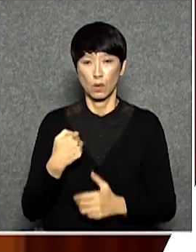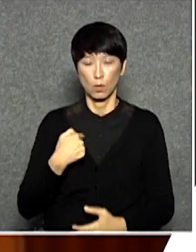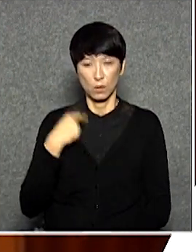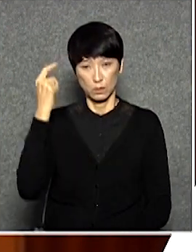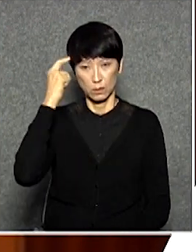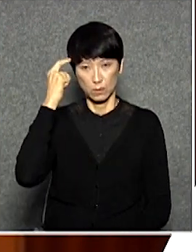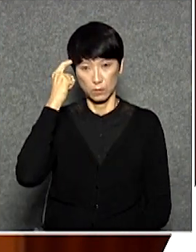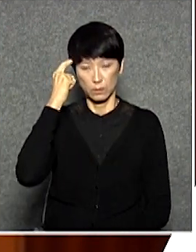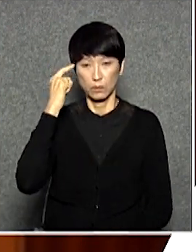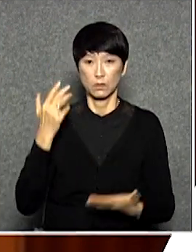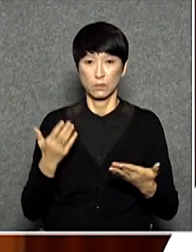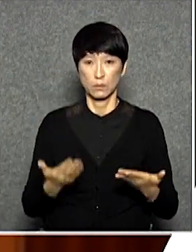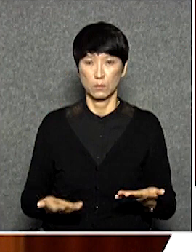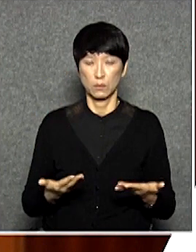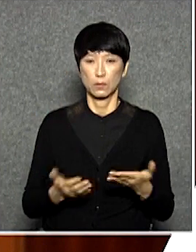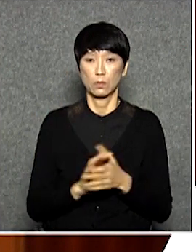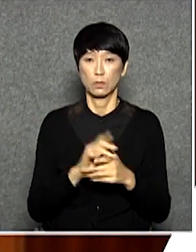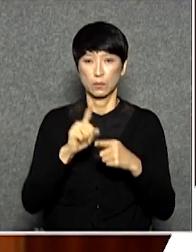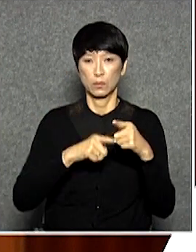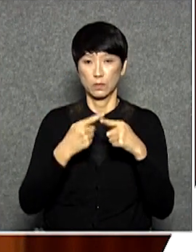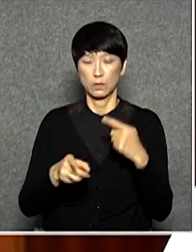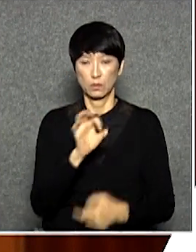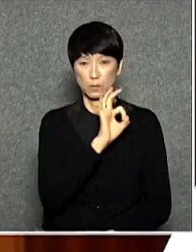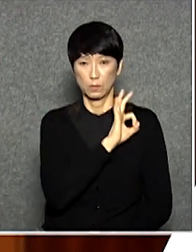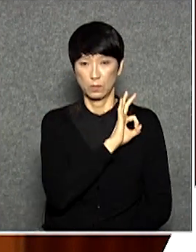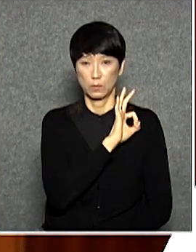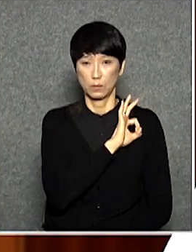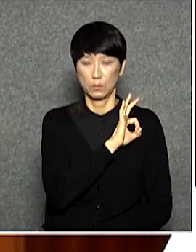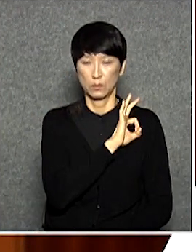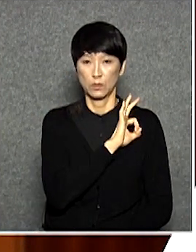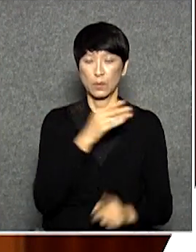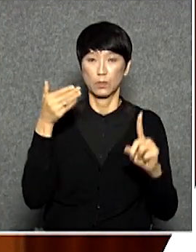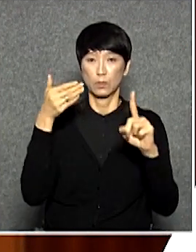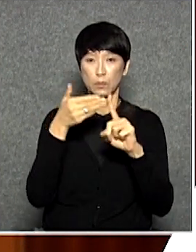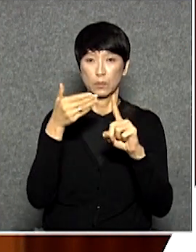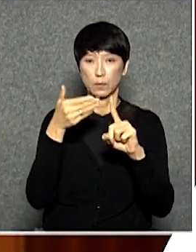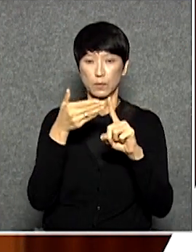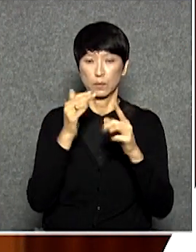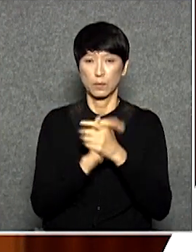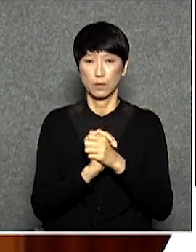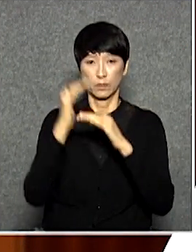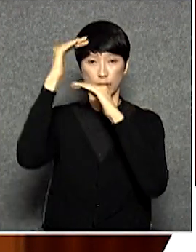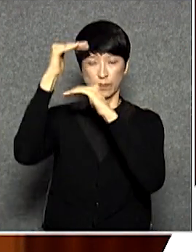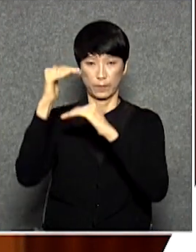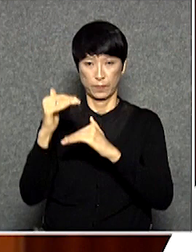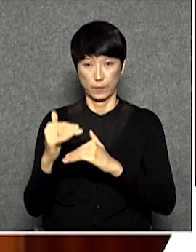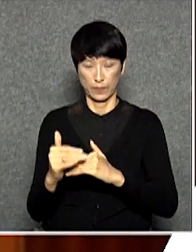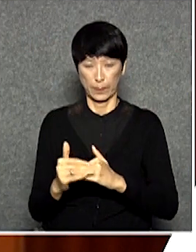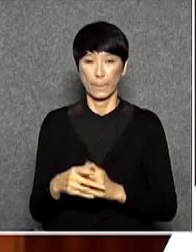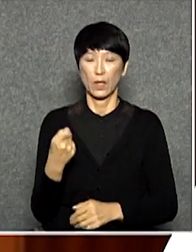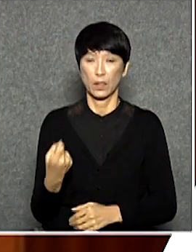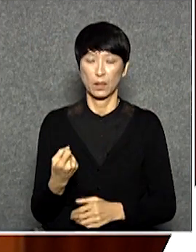中，今天的大會那個的目的和那個的程序呢是非常之簡